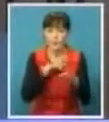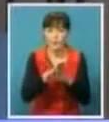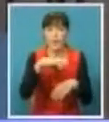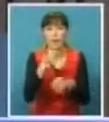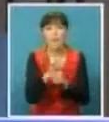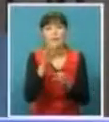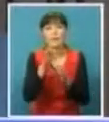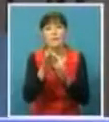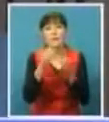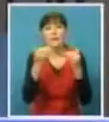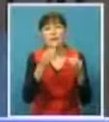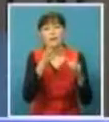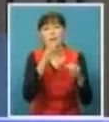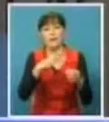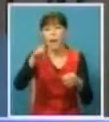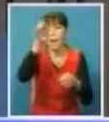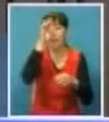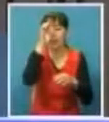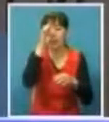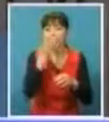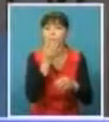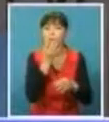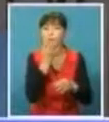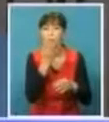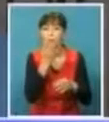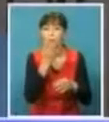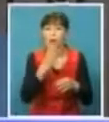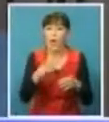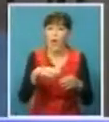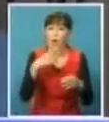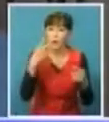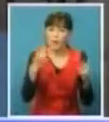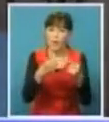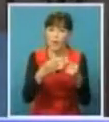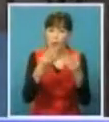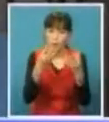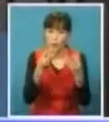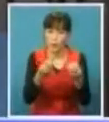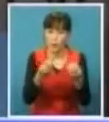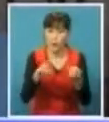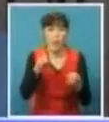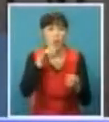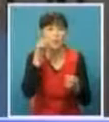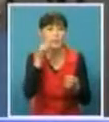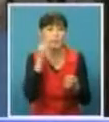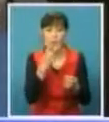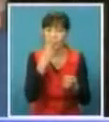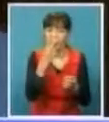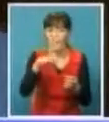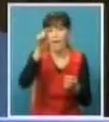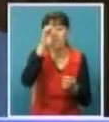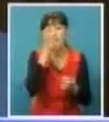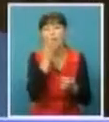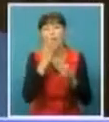мақсаты қазіргі кездегі мемлекеттік тілдің рөлін анықтау, сол жастарға жол жоба көрсету, мемлекеттік